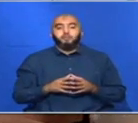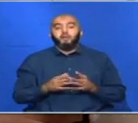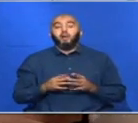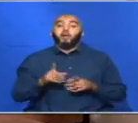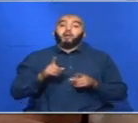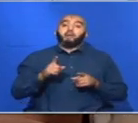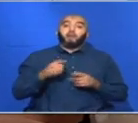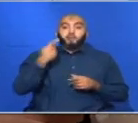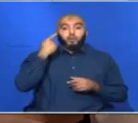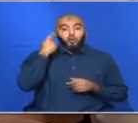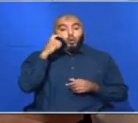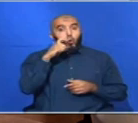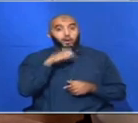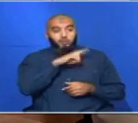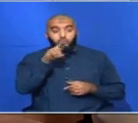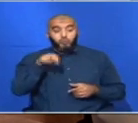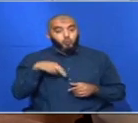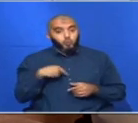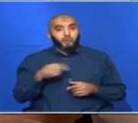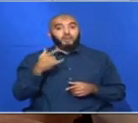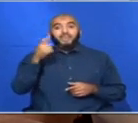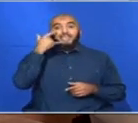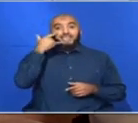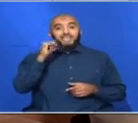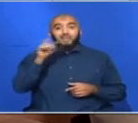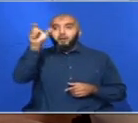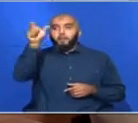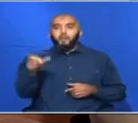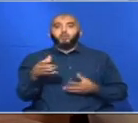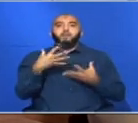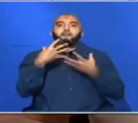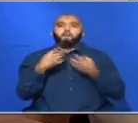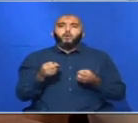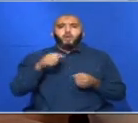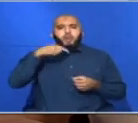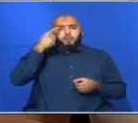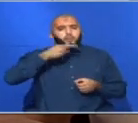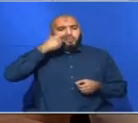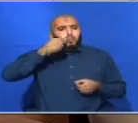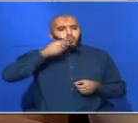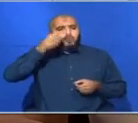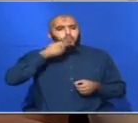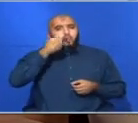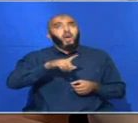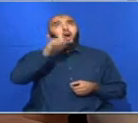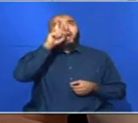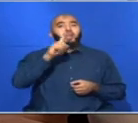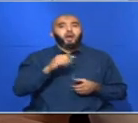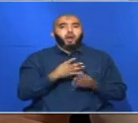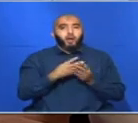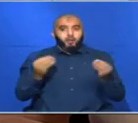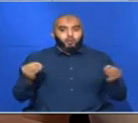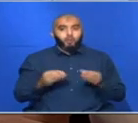تلاحظون بان الانسان اذا اراد ان يستكثر من اذا اراد ان يستكثر من الذكر